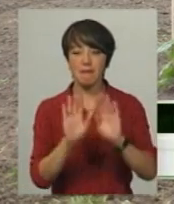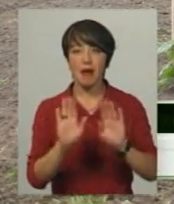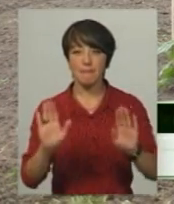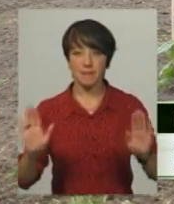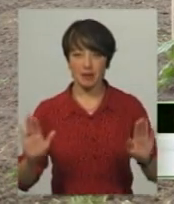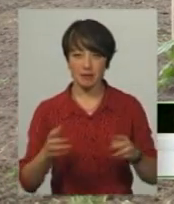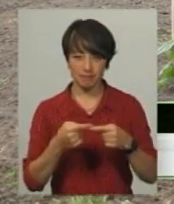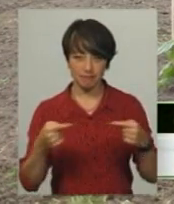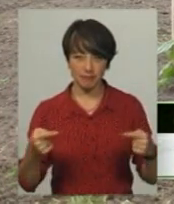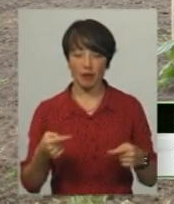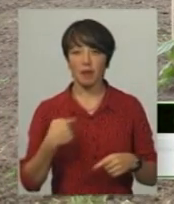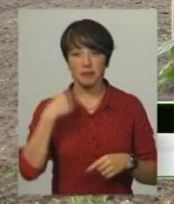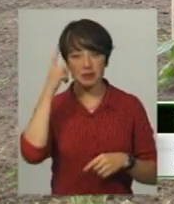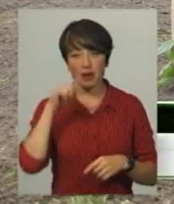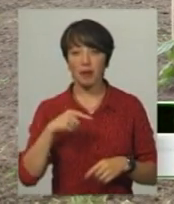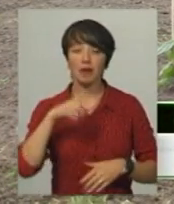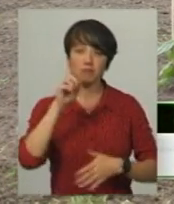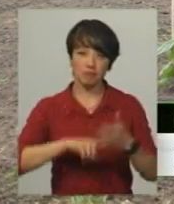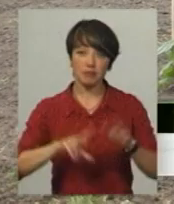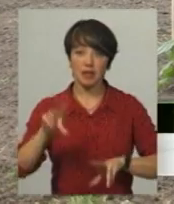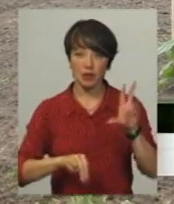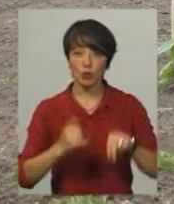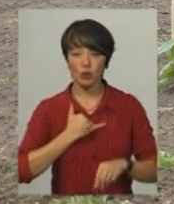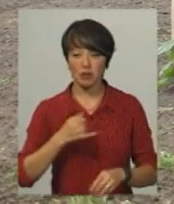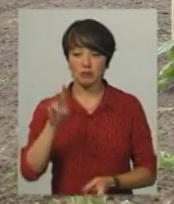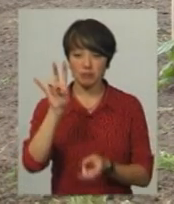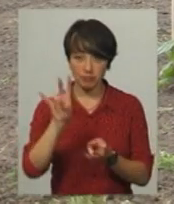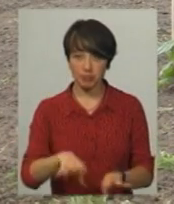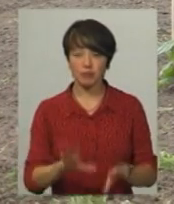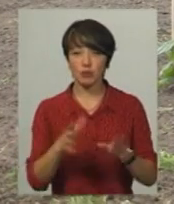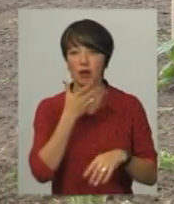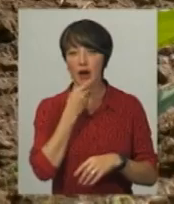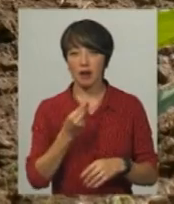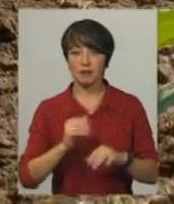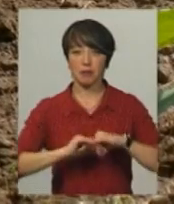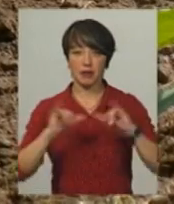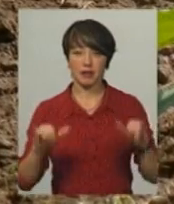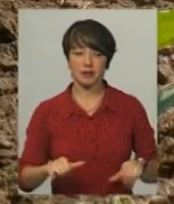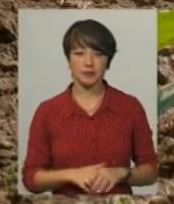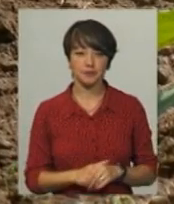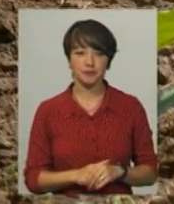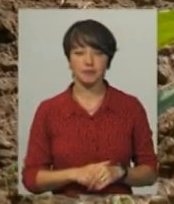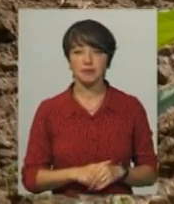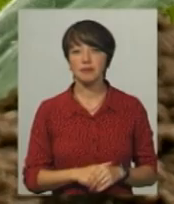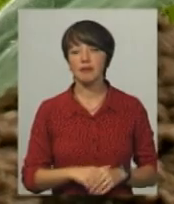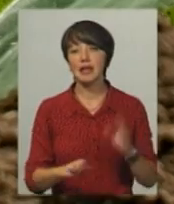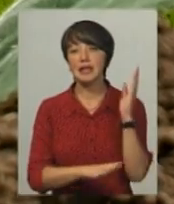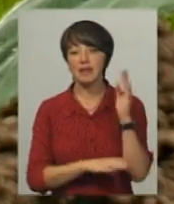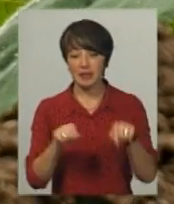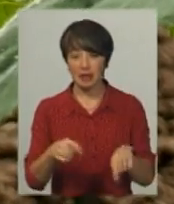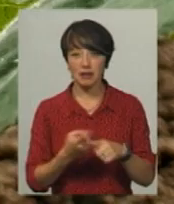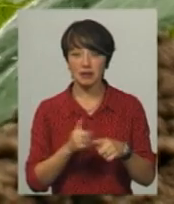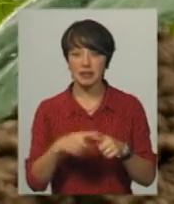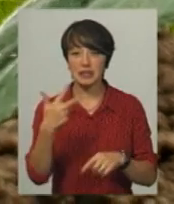даної інформації. От, надіємося, що вона в нас теж приживеться і буде гарний приріст. За словами Михайла Войтко, деревина з павловнії